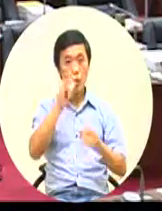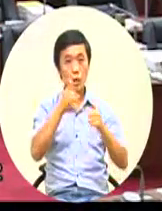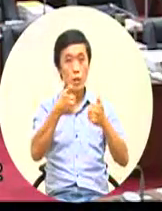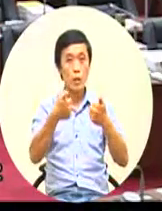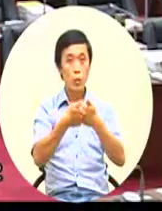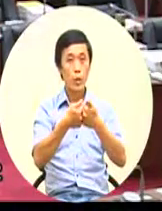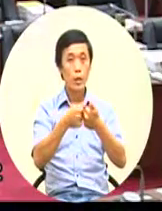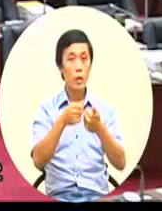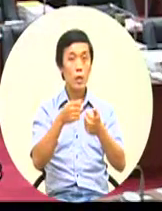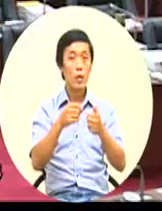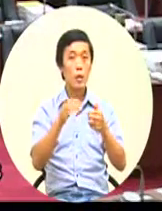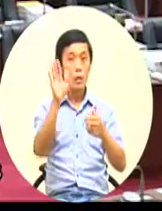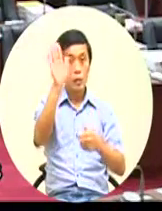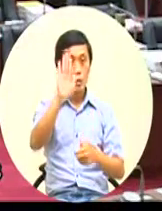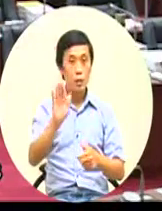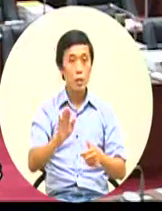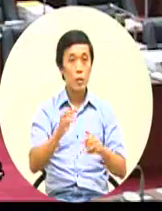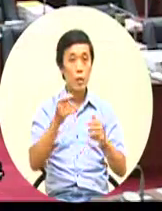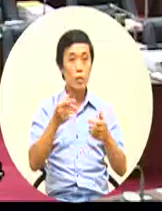民党团这事怎么处理？